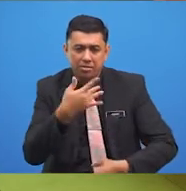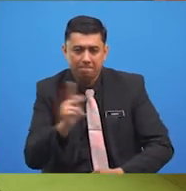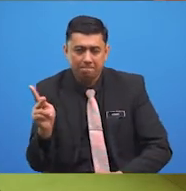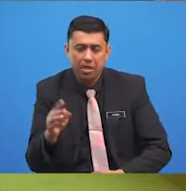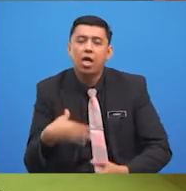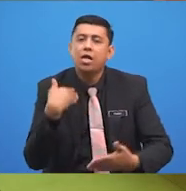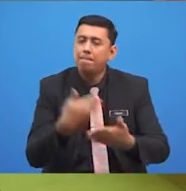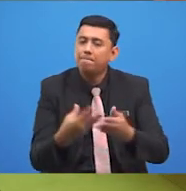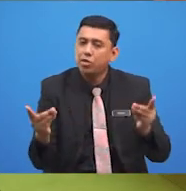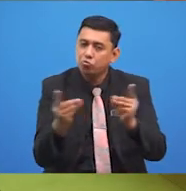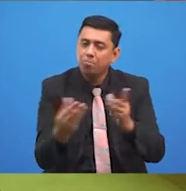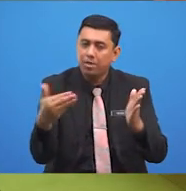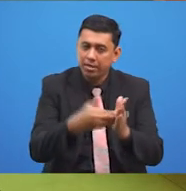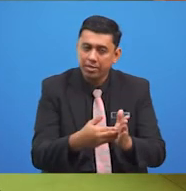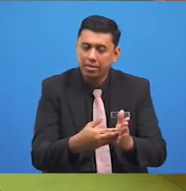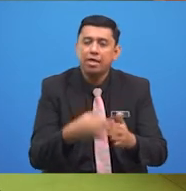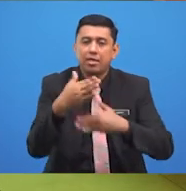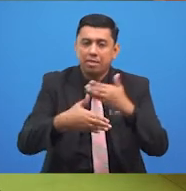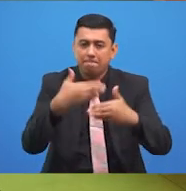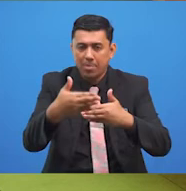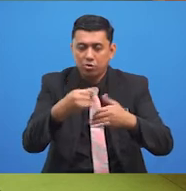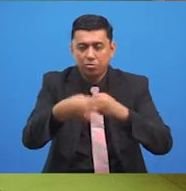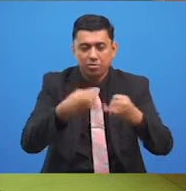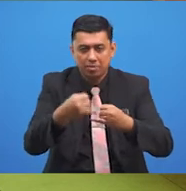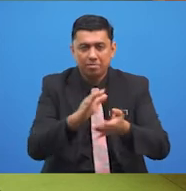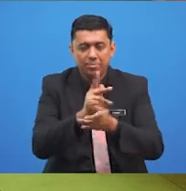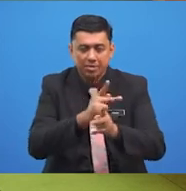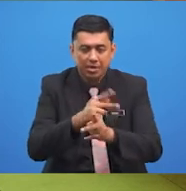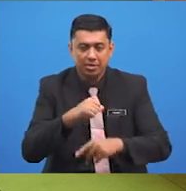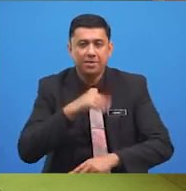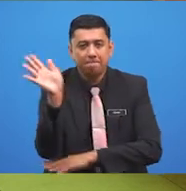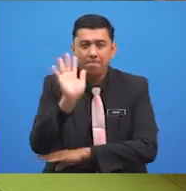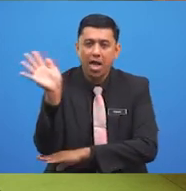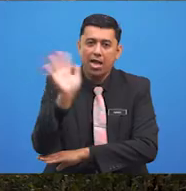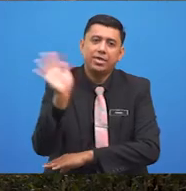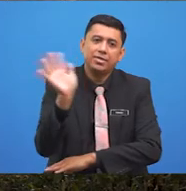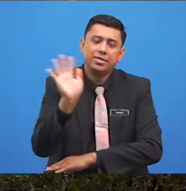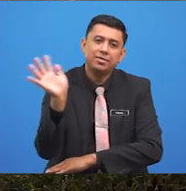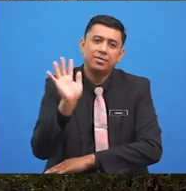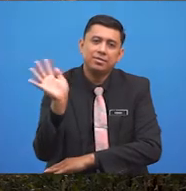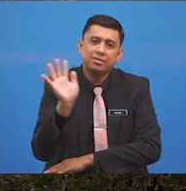kita berjumpa lagi. Selamat maju jaya dan jaga diri. Bye.